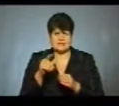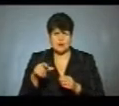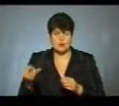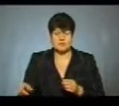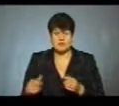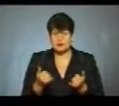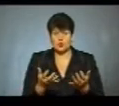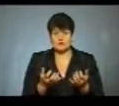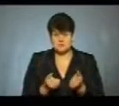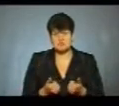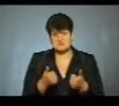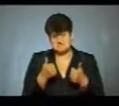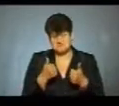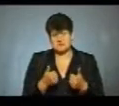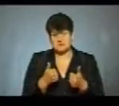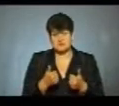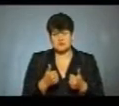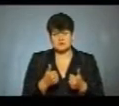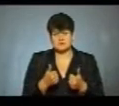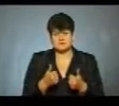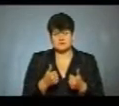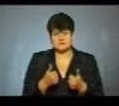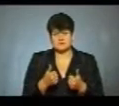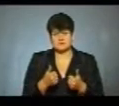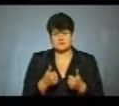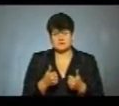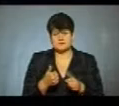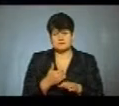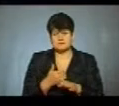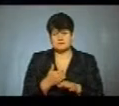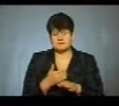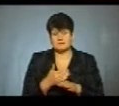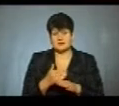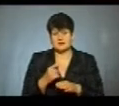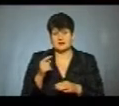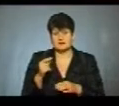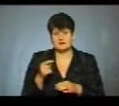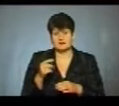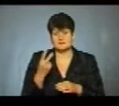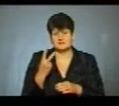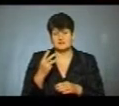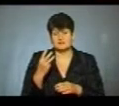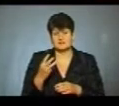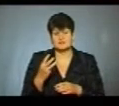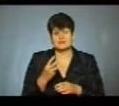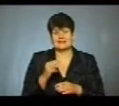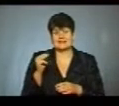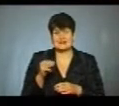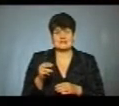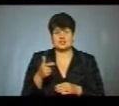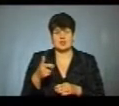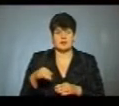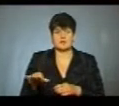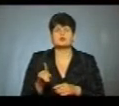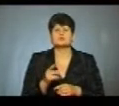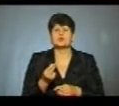і отримайте хороший такий пиріг в сотню, 2 тисячі гектарів. Що він буде